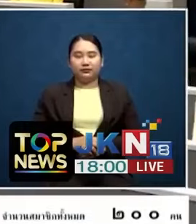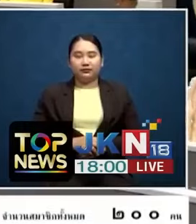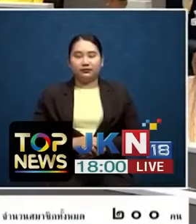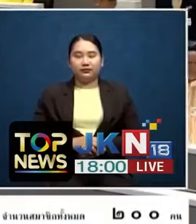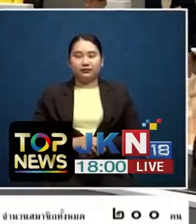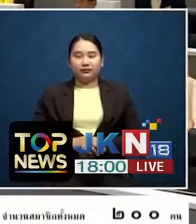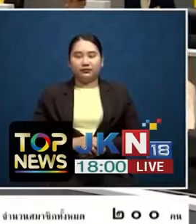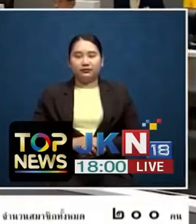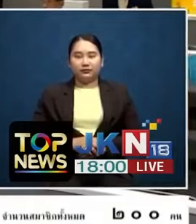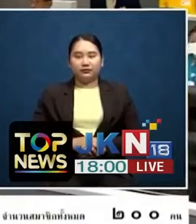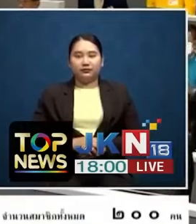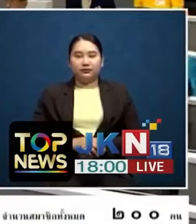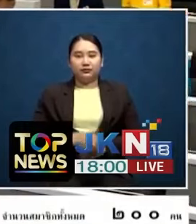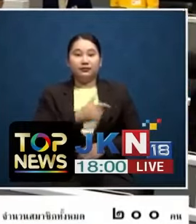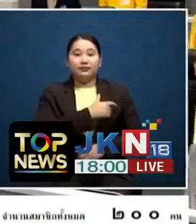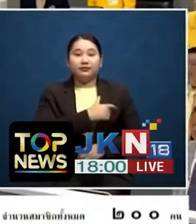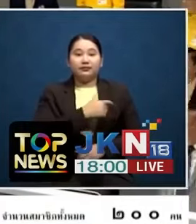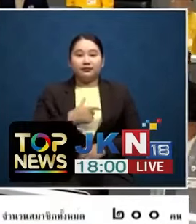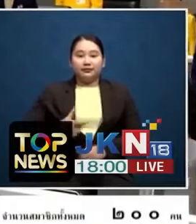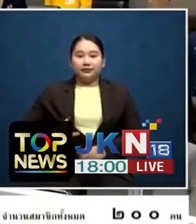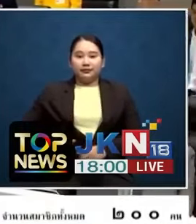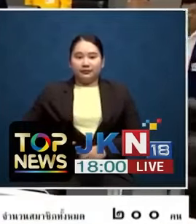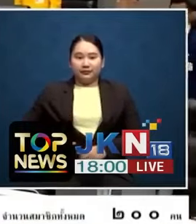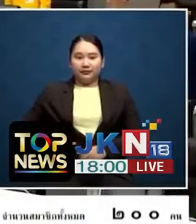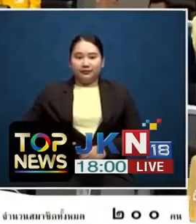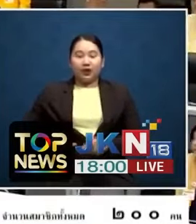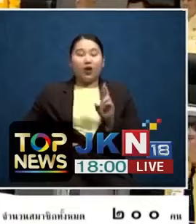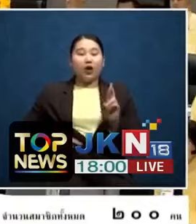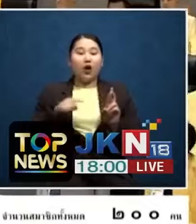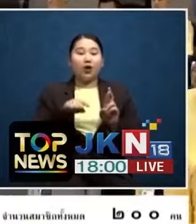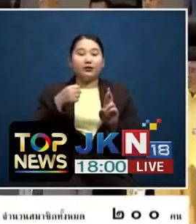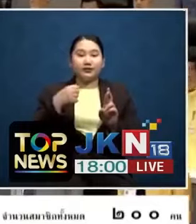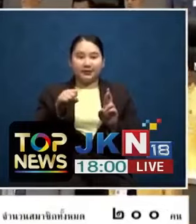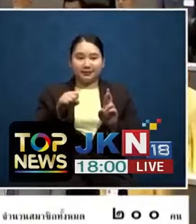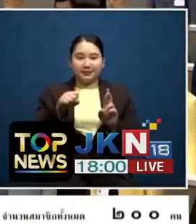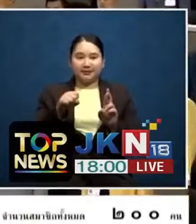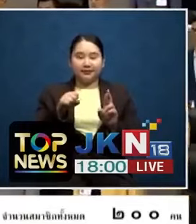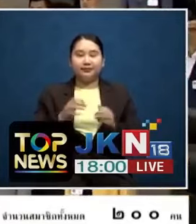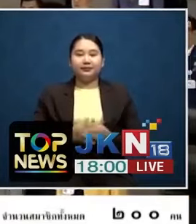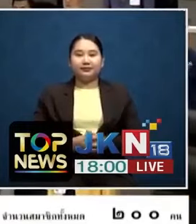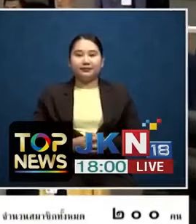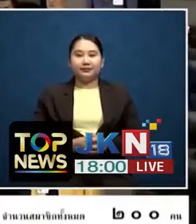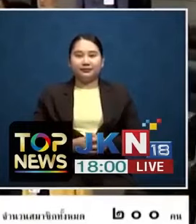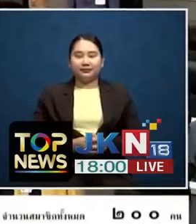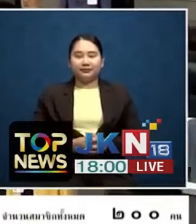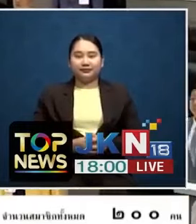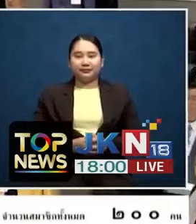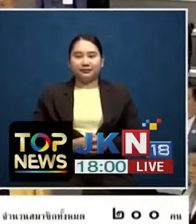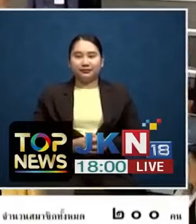บรมราชโองการโดยนายมงคลได้กล่าวว่านับเป็นพระมหากรุณาธิคุณล้นเกล้าล้นกระหม่